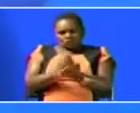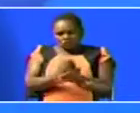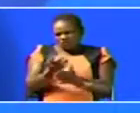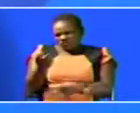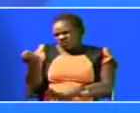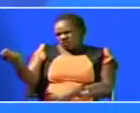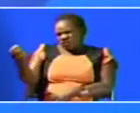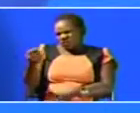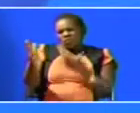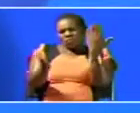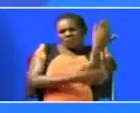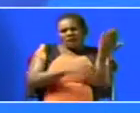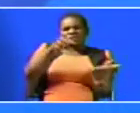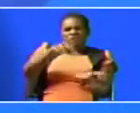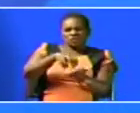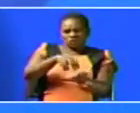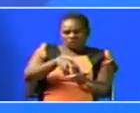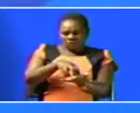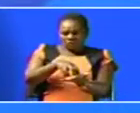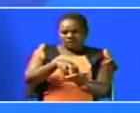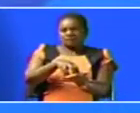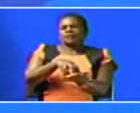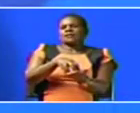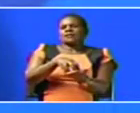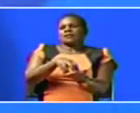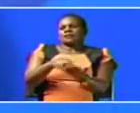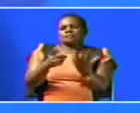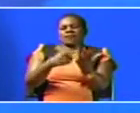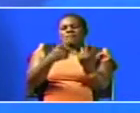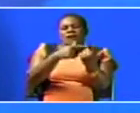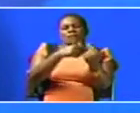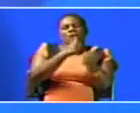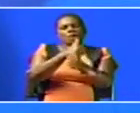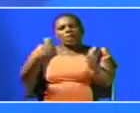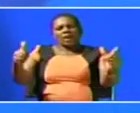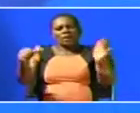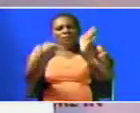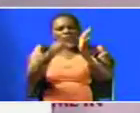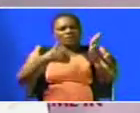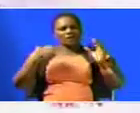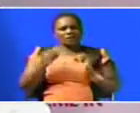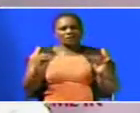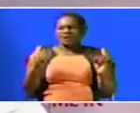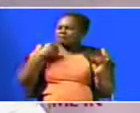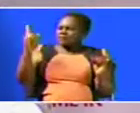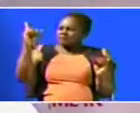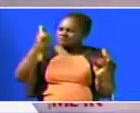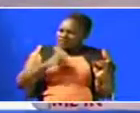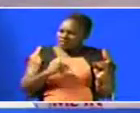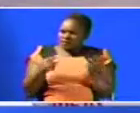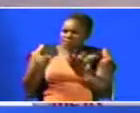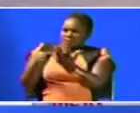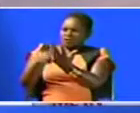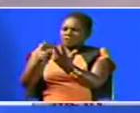visa vichache vya utovu wa usalama, mchakato mzima unaendelea sawa sawa. I've already mentioned the